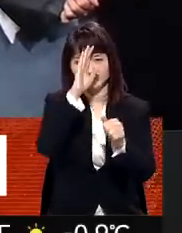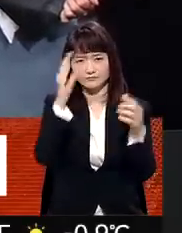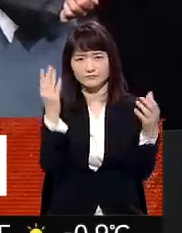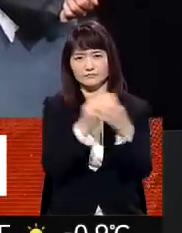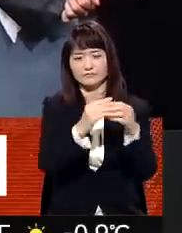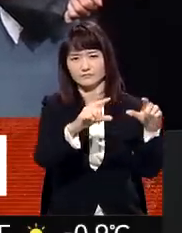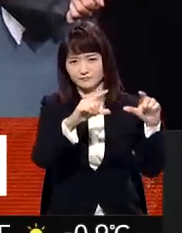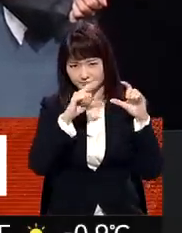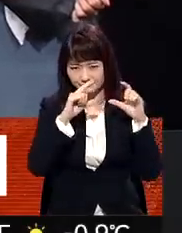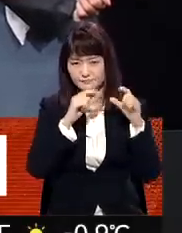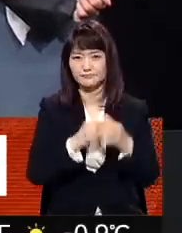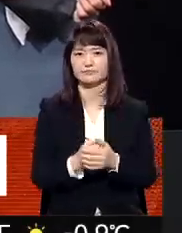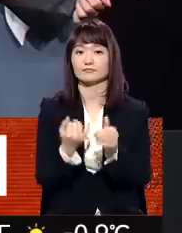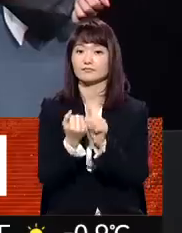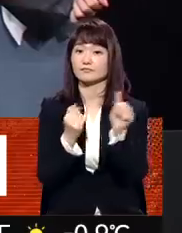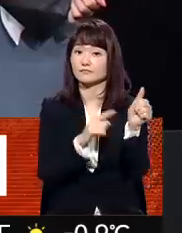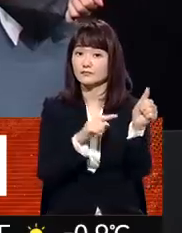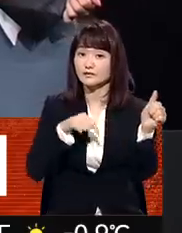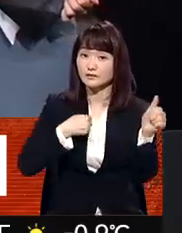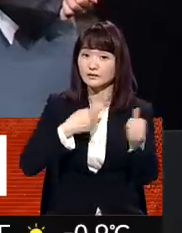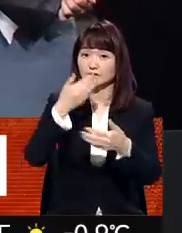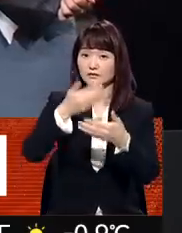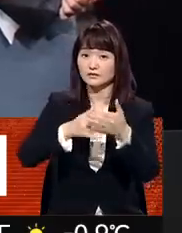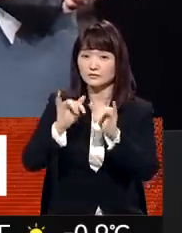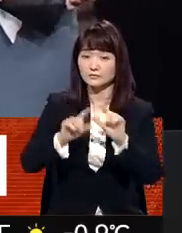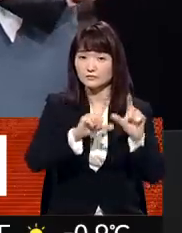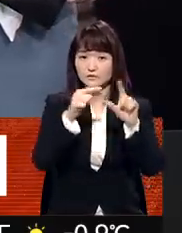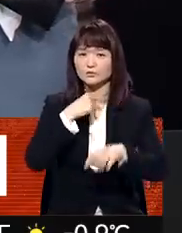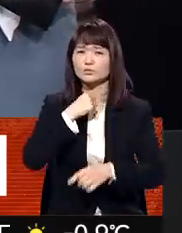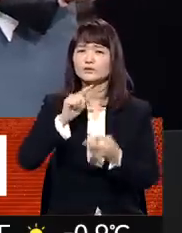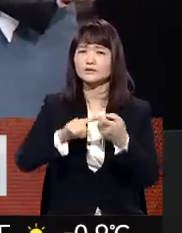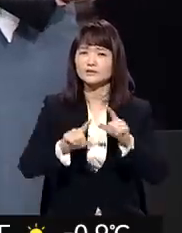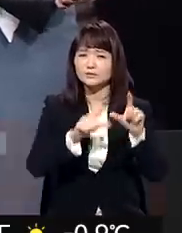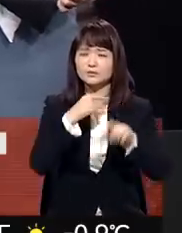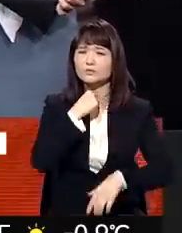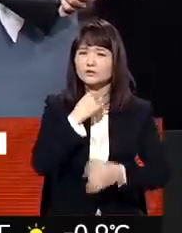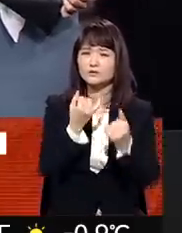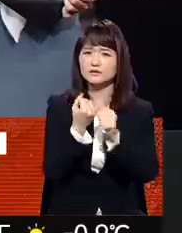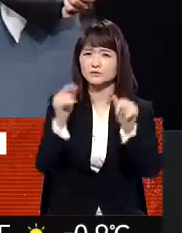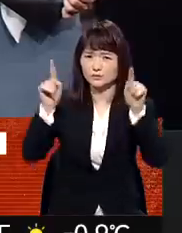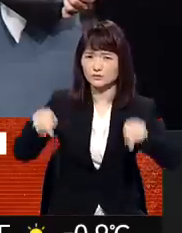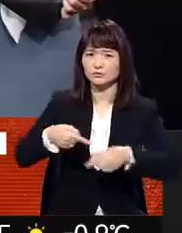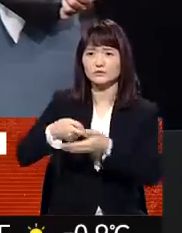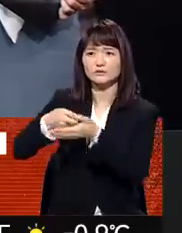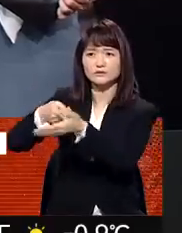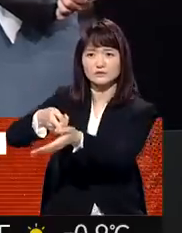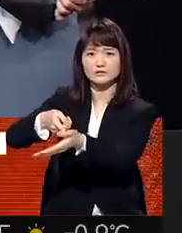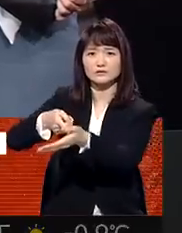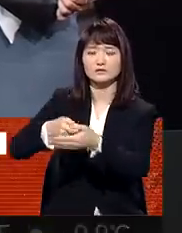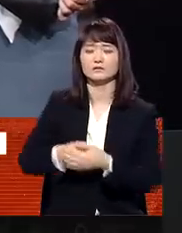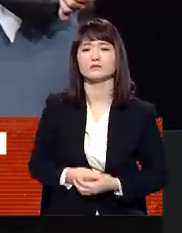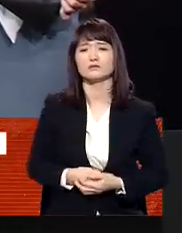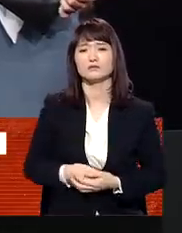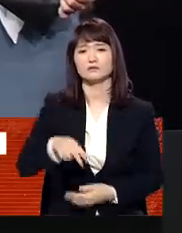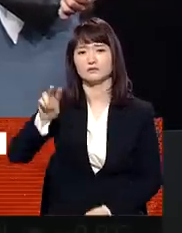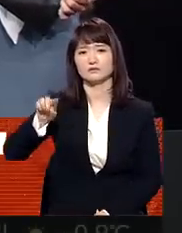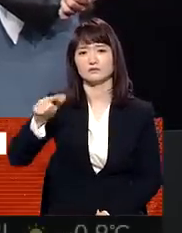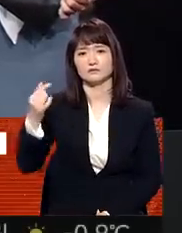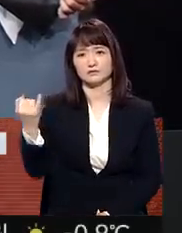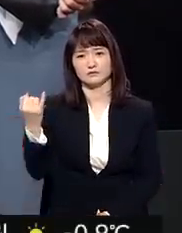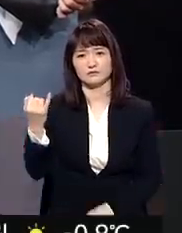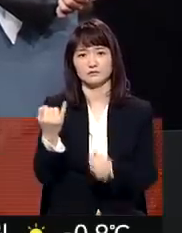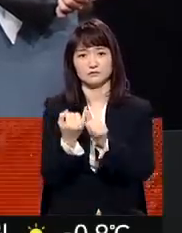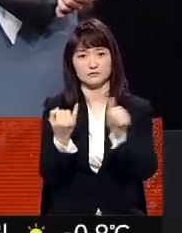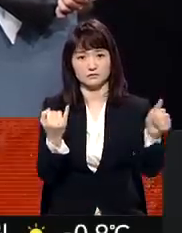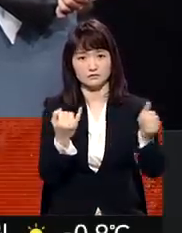받았습니다 그런데 남편은 자신의 남은 인생을 원하는 대로 살겠다면서 이혼을 요구했는데요 문신은